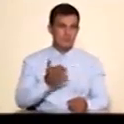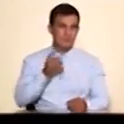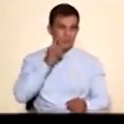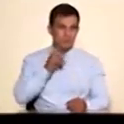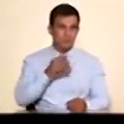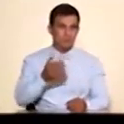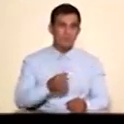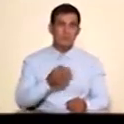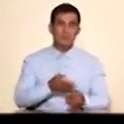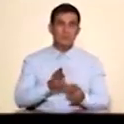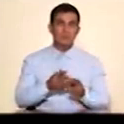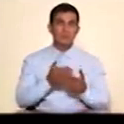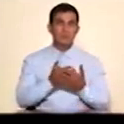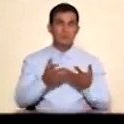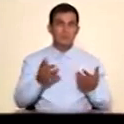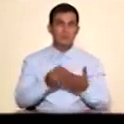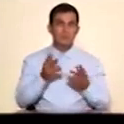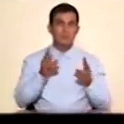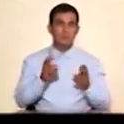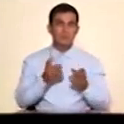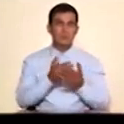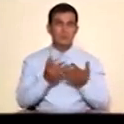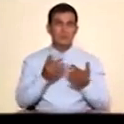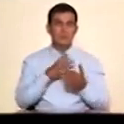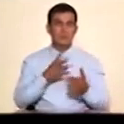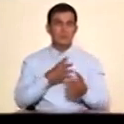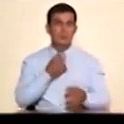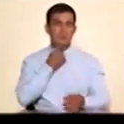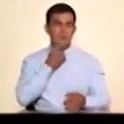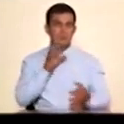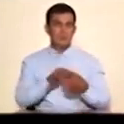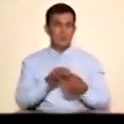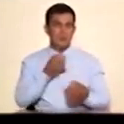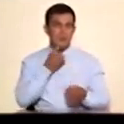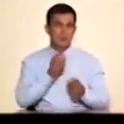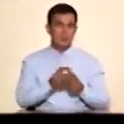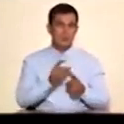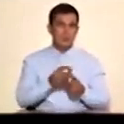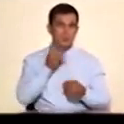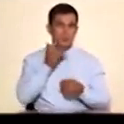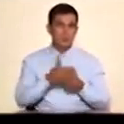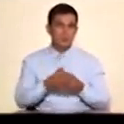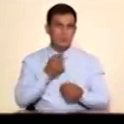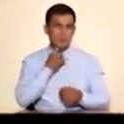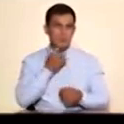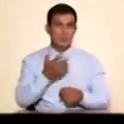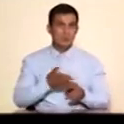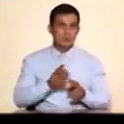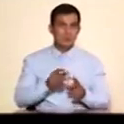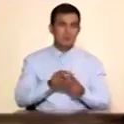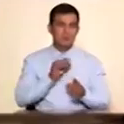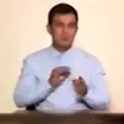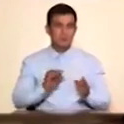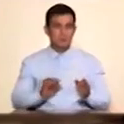mavzularimizda uchramay qolishi mumkin. Lekin oldingi mavzular bilan solishtirib o'rganishga harakat qiling doimo.